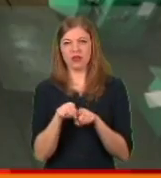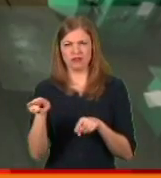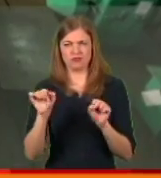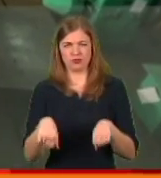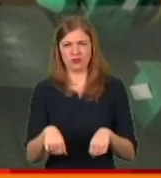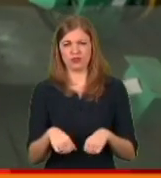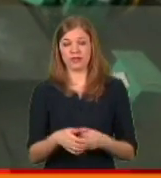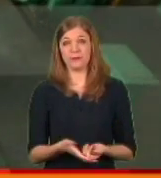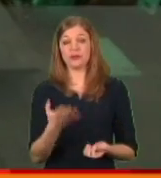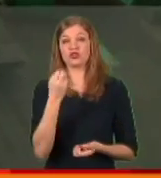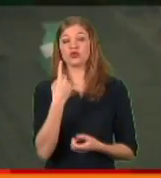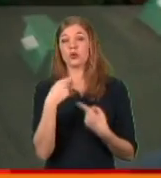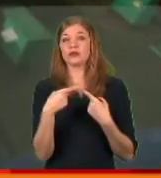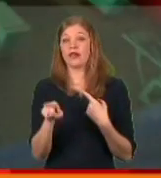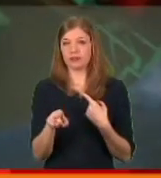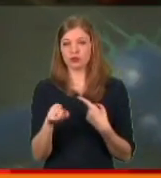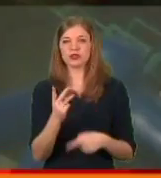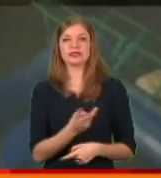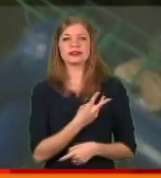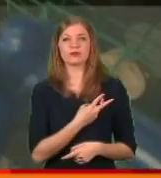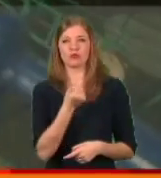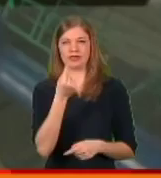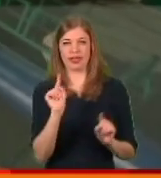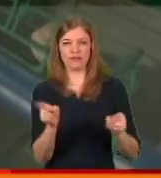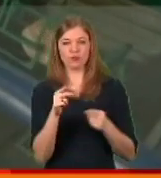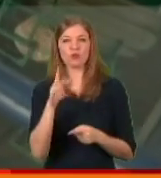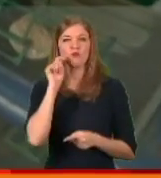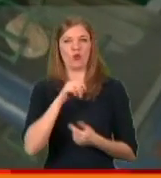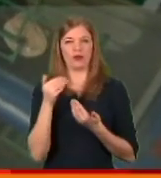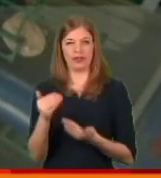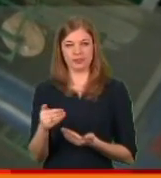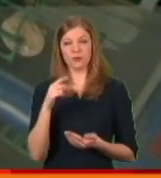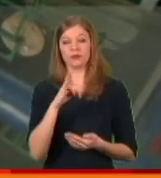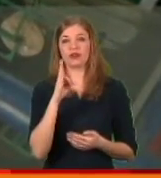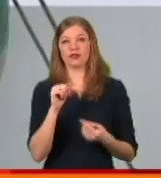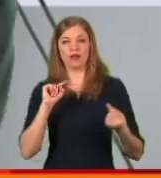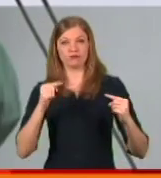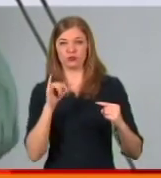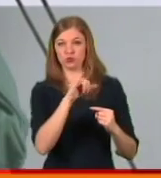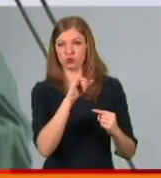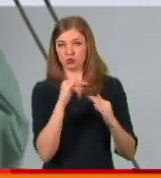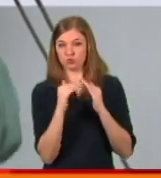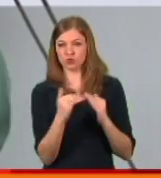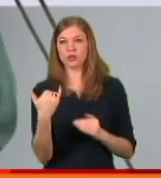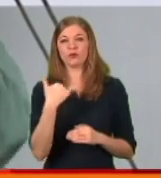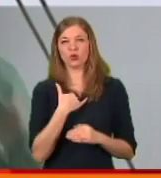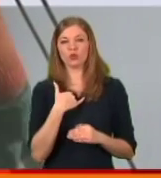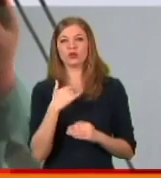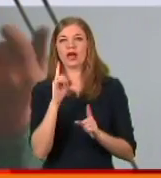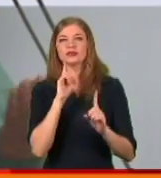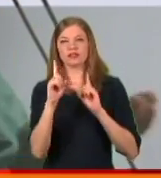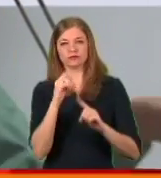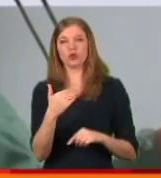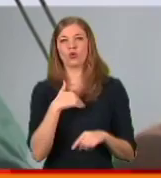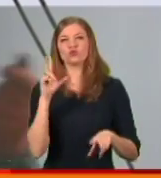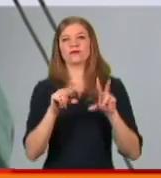можна. Ще одна відмінність стимуляційного тарифоутворення по-українському. На противагу сусідам у нас РАБ-інвестиціями